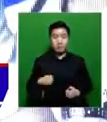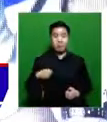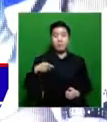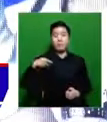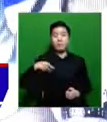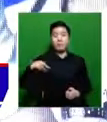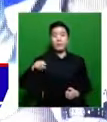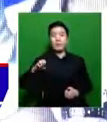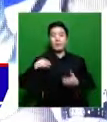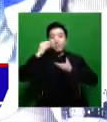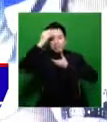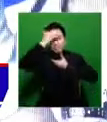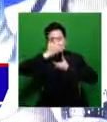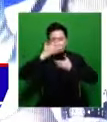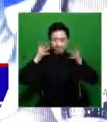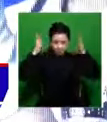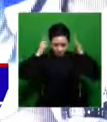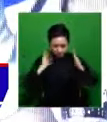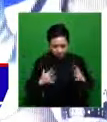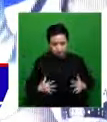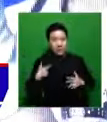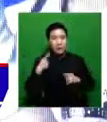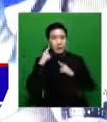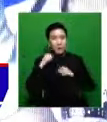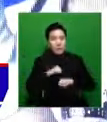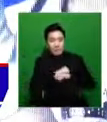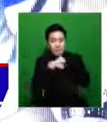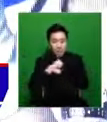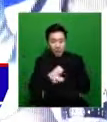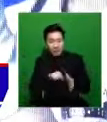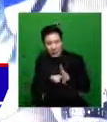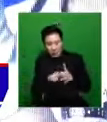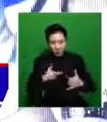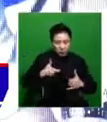หรือชุดป้องกันเชื้อที่แพทย์จะต้องใช้ในการรักษาคนไ